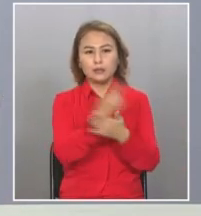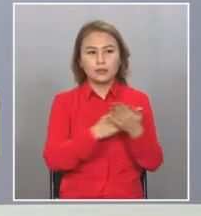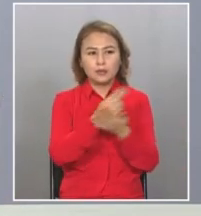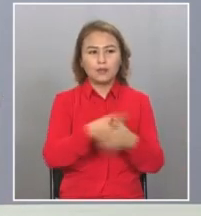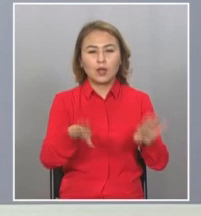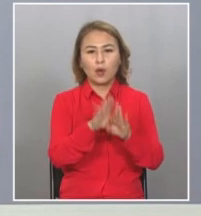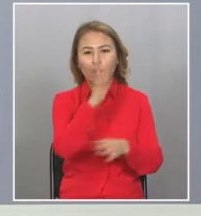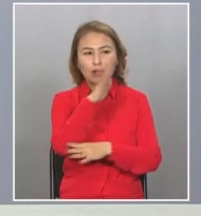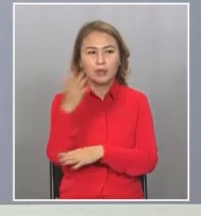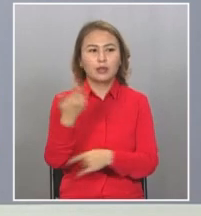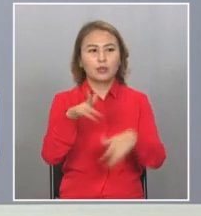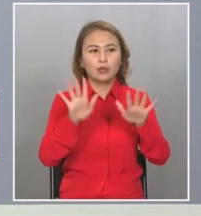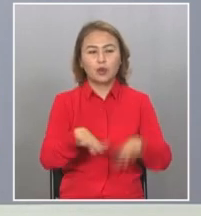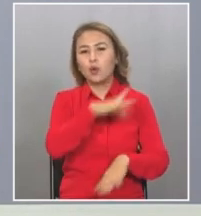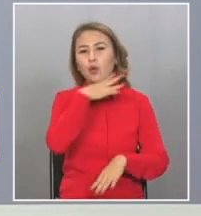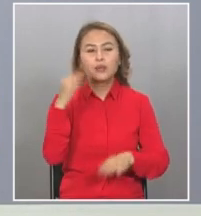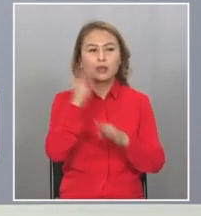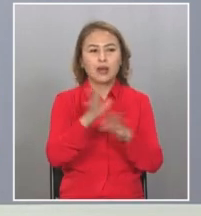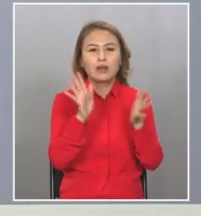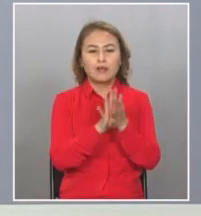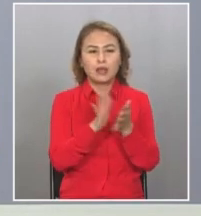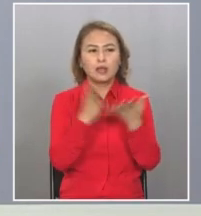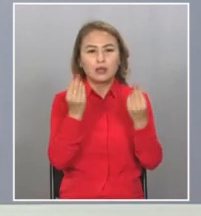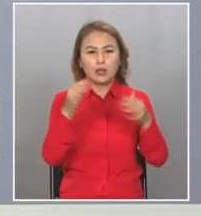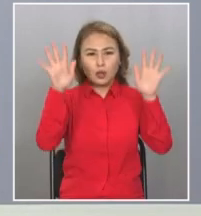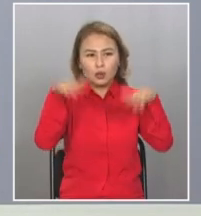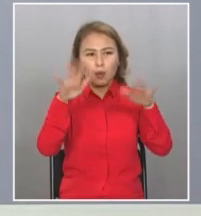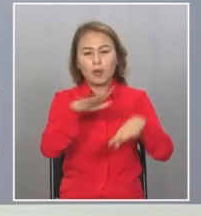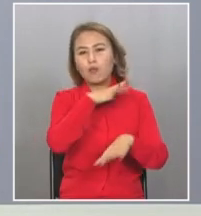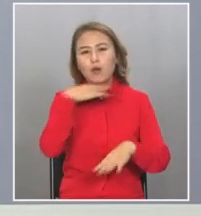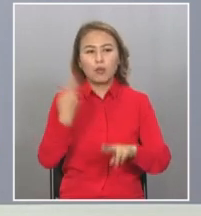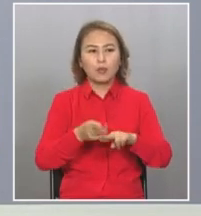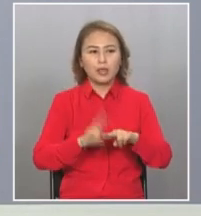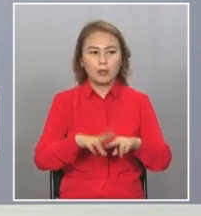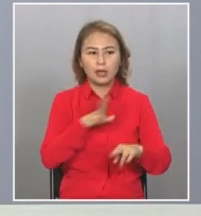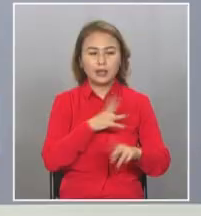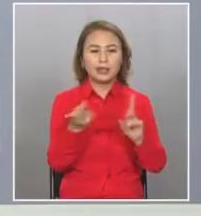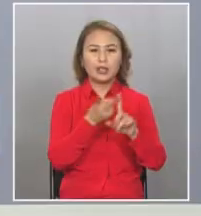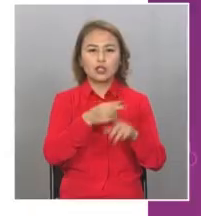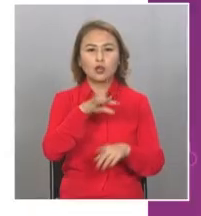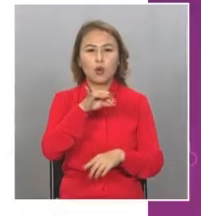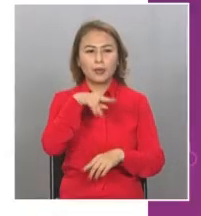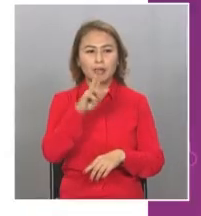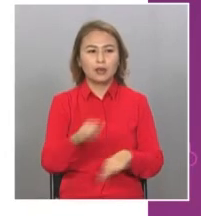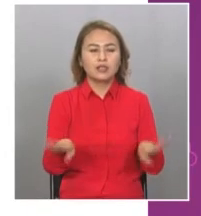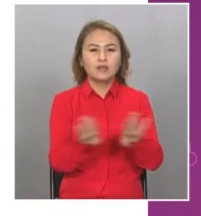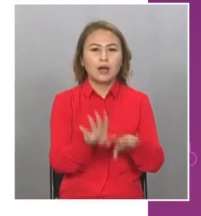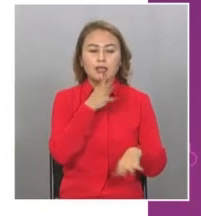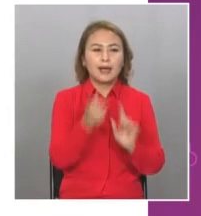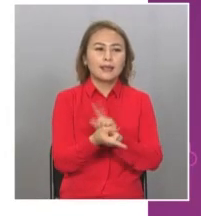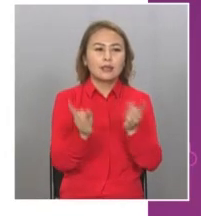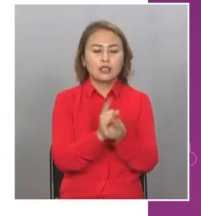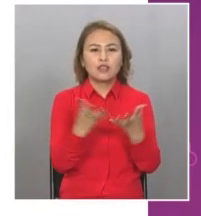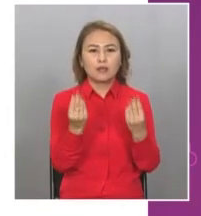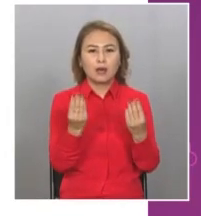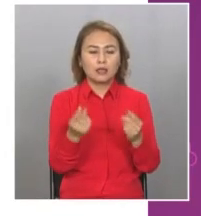экваторлық ормандар. Бұл жерде көбінесе ылғалды жауын-шашын мөлшері мол болып табылады. Екінші тропиктік саванналар. Бұл жерде керісінше ылғал